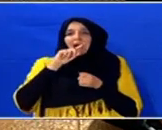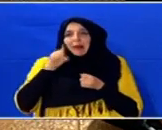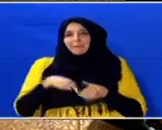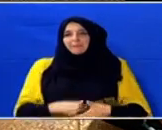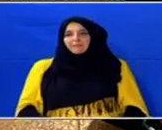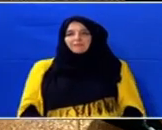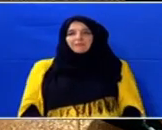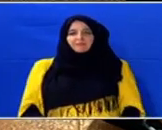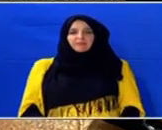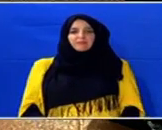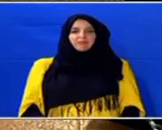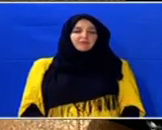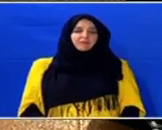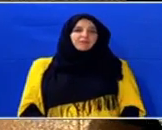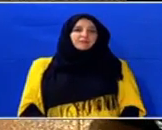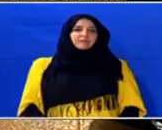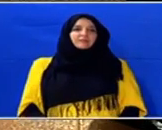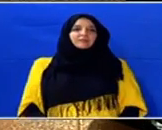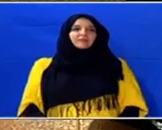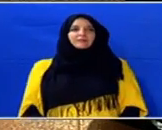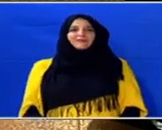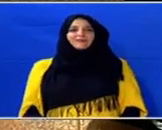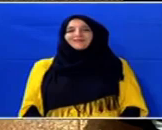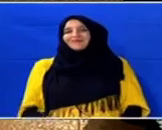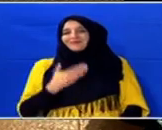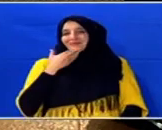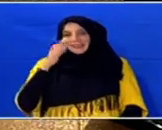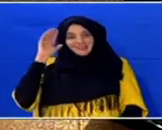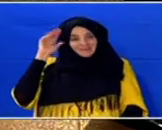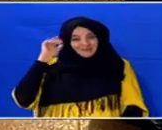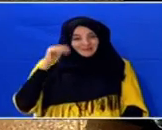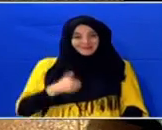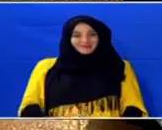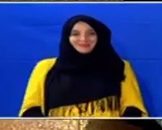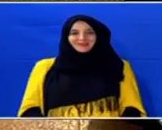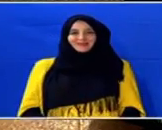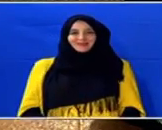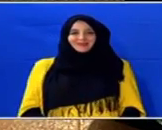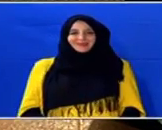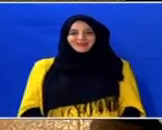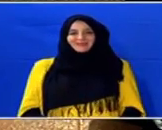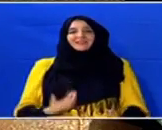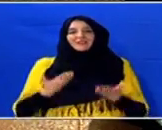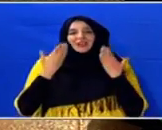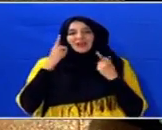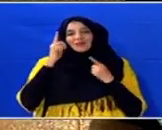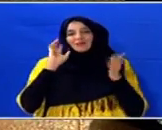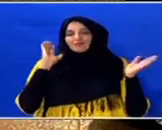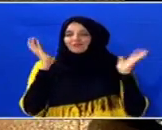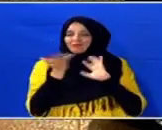طيب بارك الله فيك، مع السلامه. ربي يقضي صلاح الأحوال إن شاء